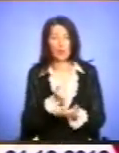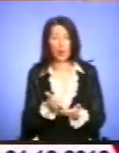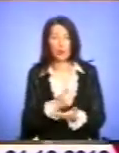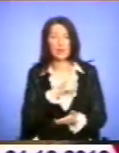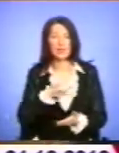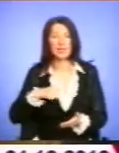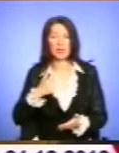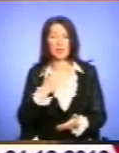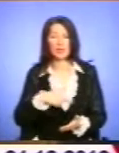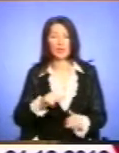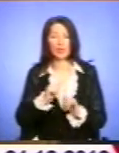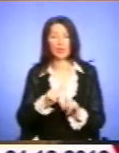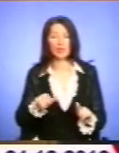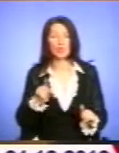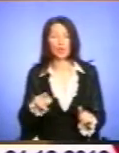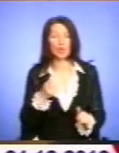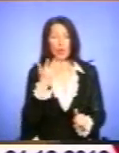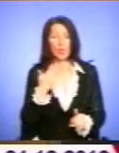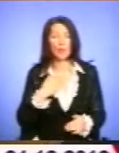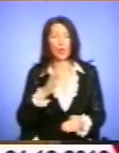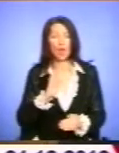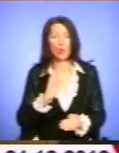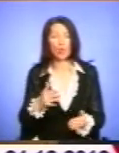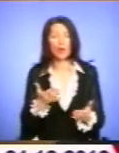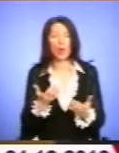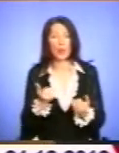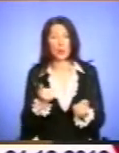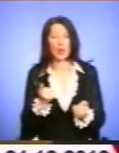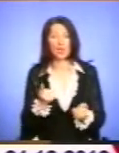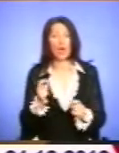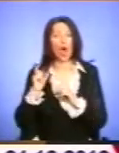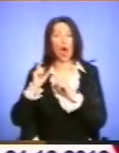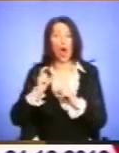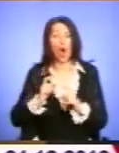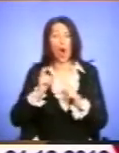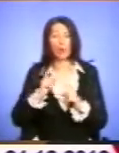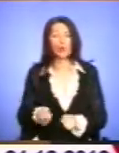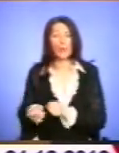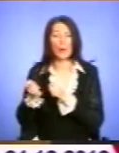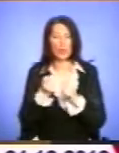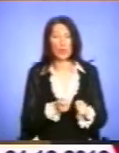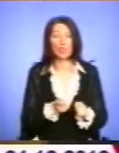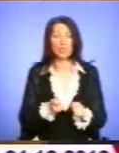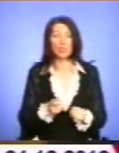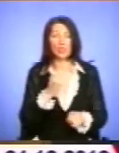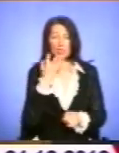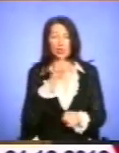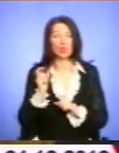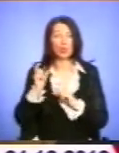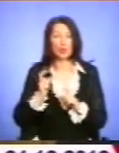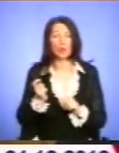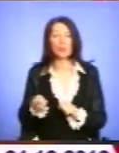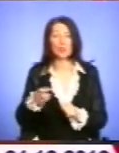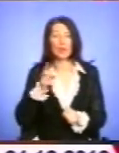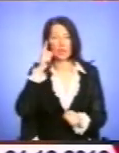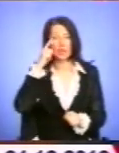і розвиватися це тоді, коли ми будемо приймати грузоперевезення, серйозні грузоперевезення із Китаю, із Туреччини і так